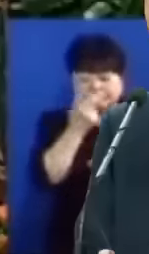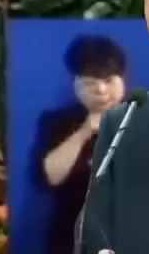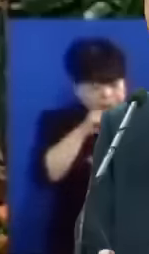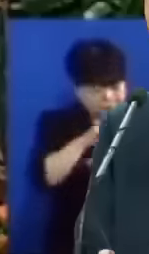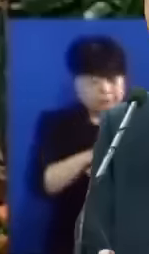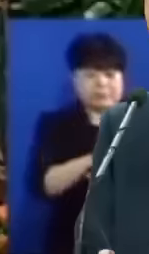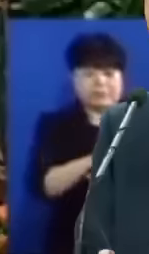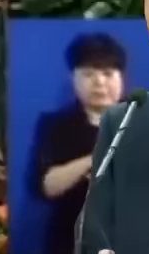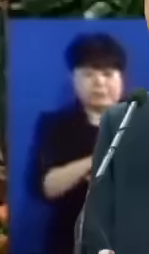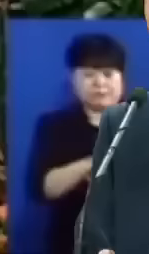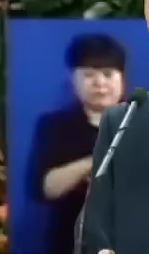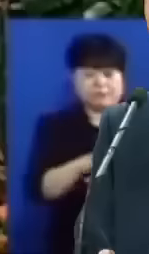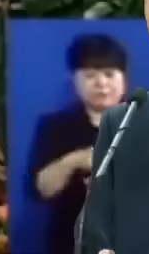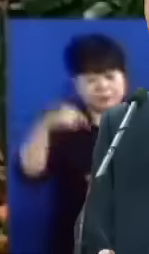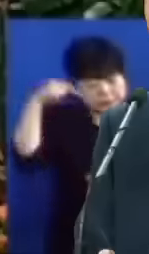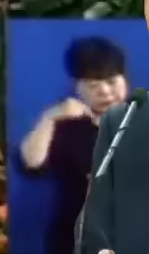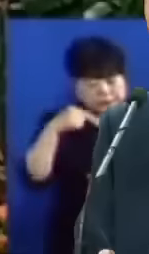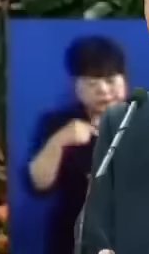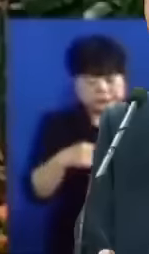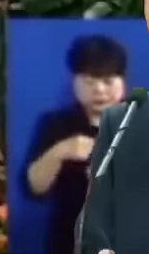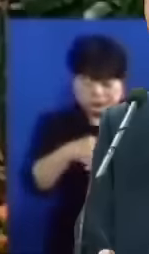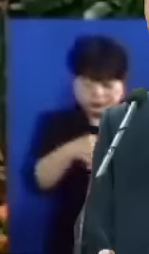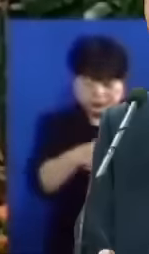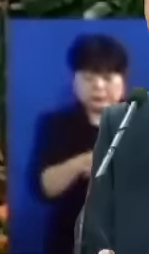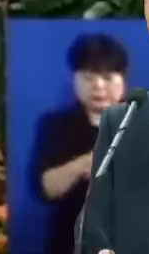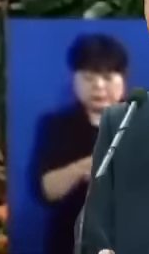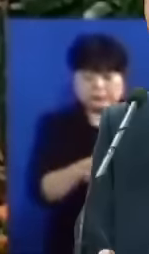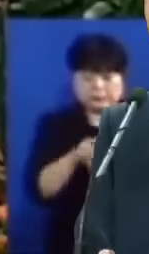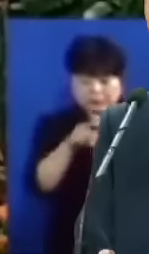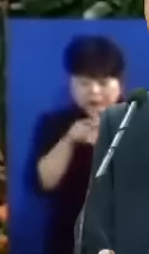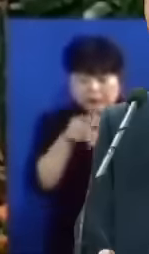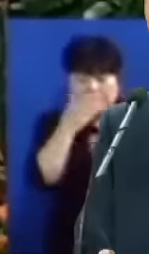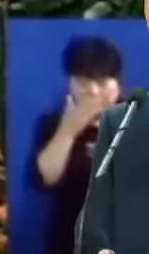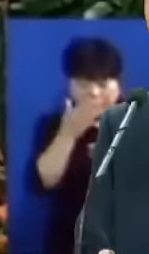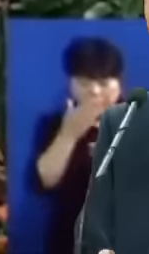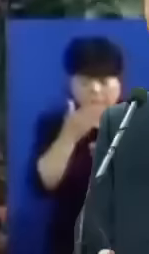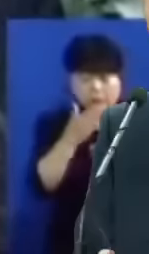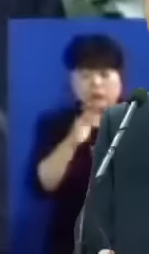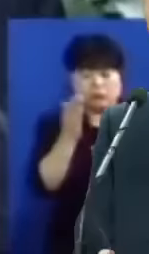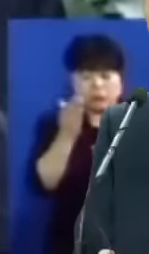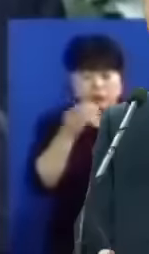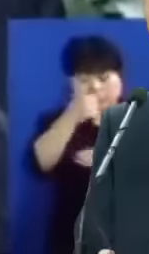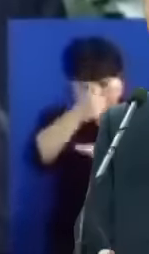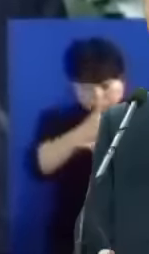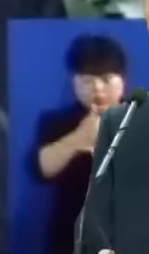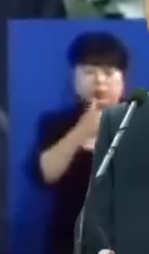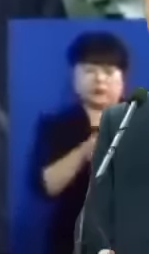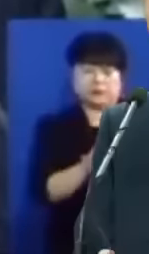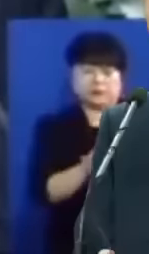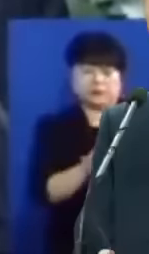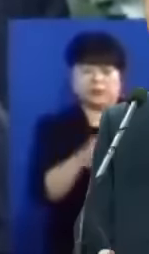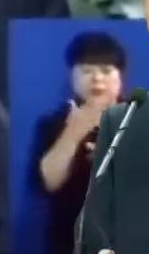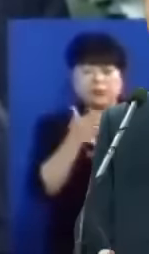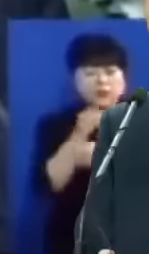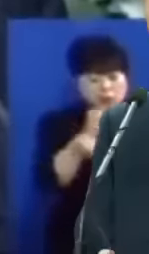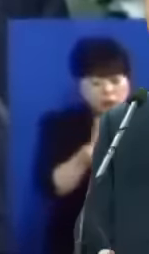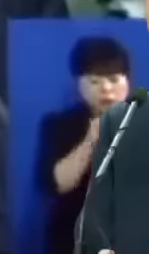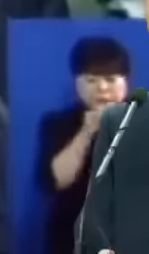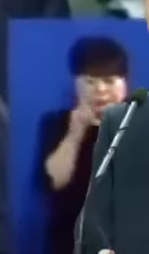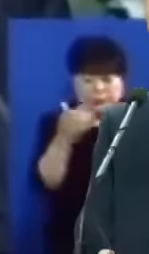맡고 촉각과 판단력도 더 정확해진다고 결론을 내렸습니다. 또 다른